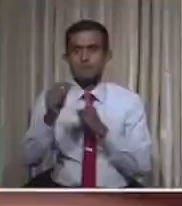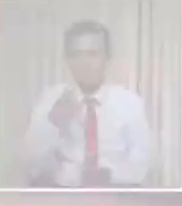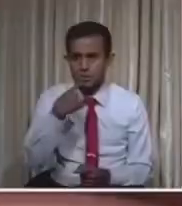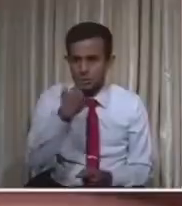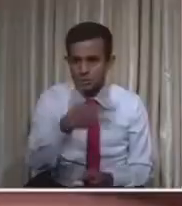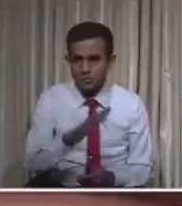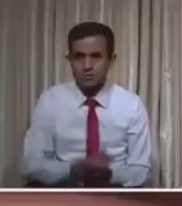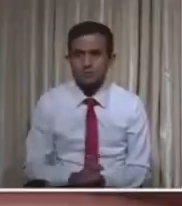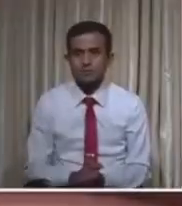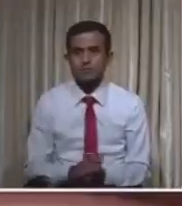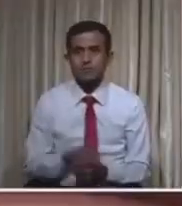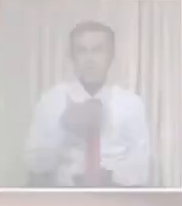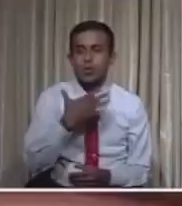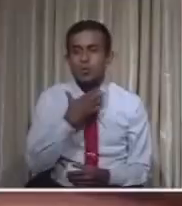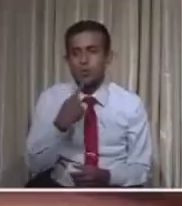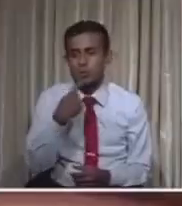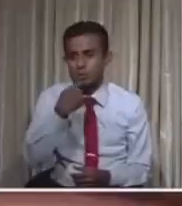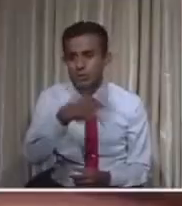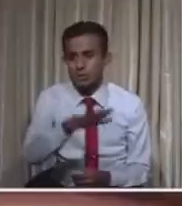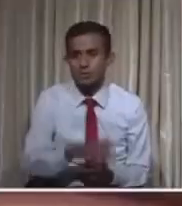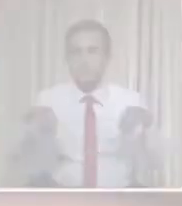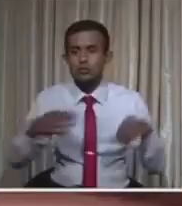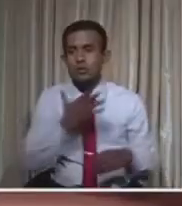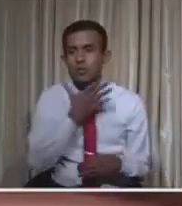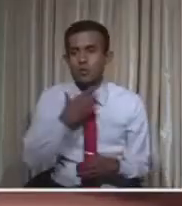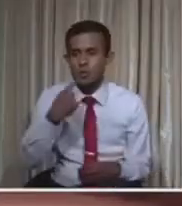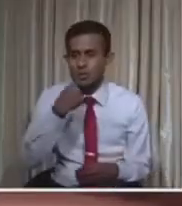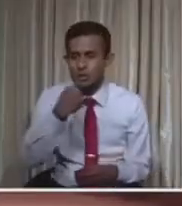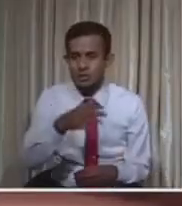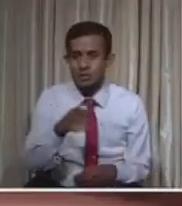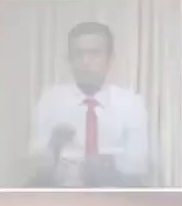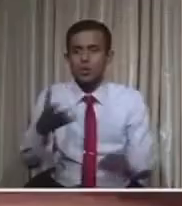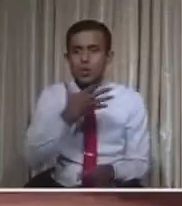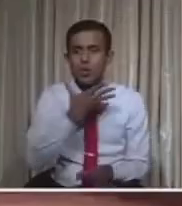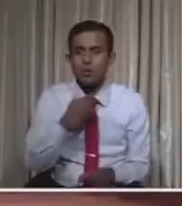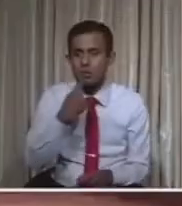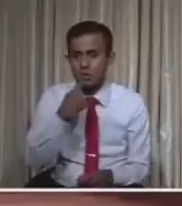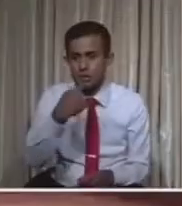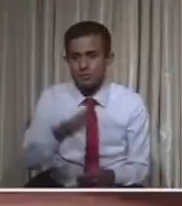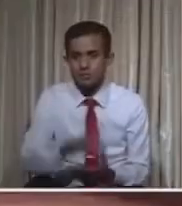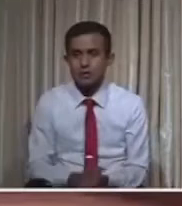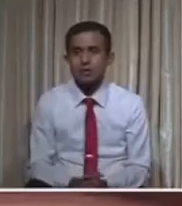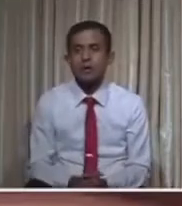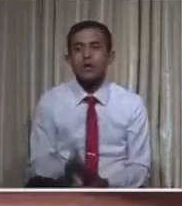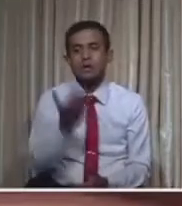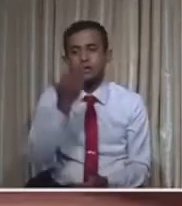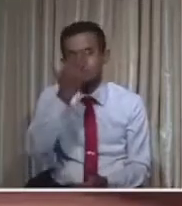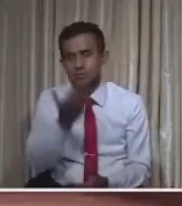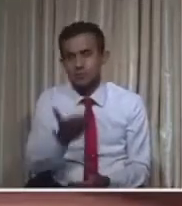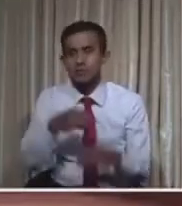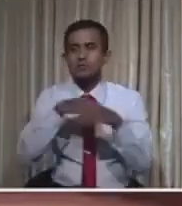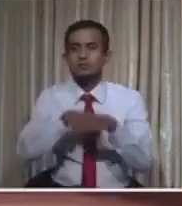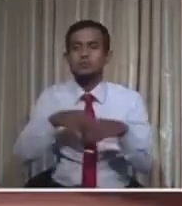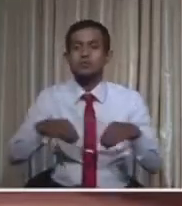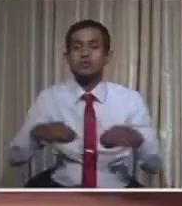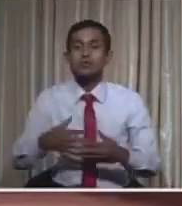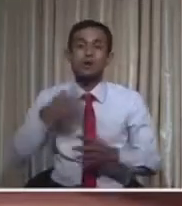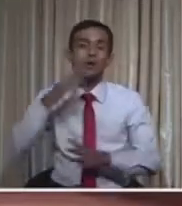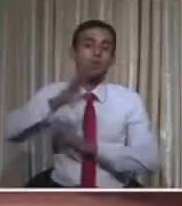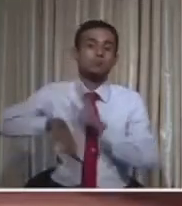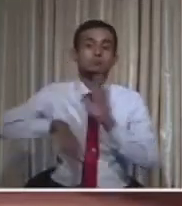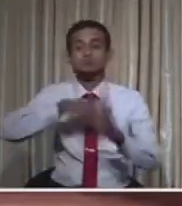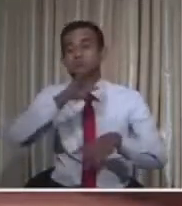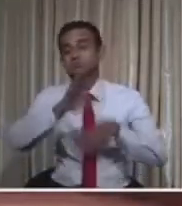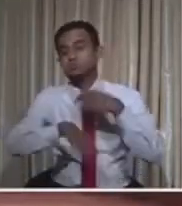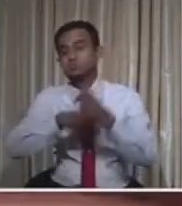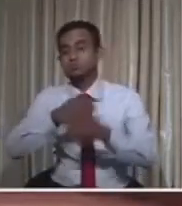බොරු කිව්වා. ජනතාවට බොරු කිව්වා. ගොවීන්ට බොරු කිව්වා. පාරිභෝගිකයාට බොරු කිව්වා. ඒකෙන් තමයි මේ කෘෂිකර්මාන්තයේ මහා අවුලක් ඇති වෙලා